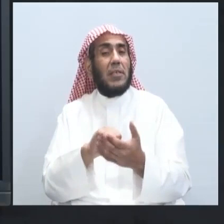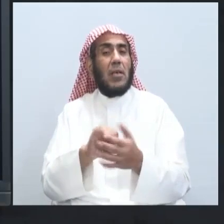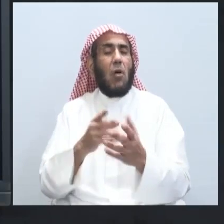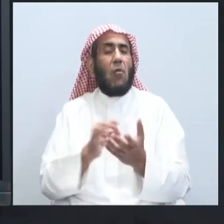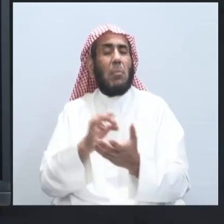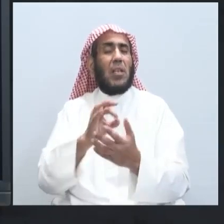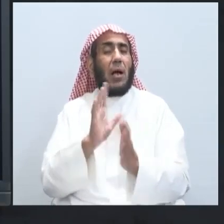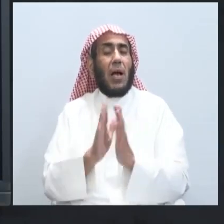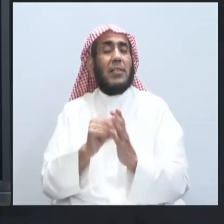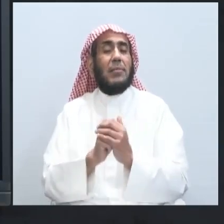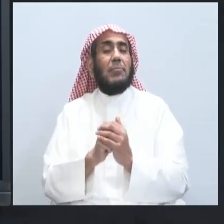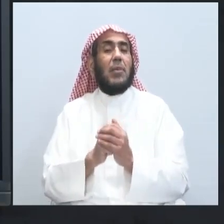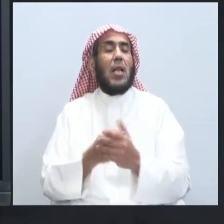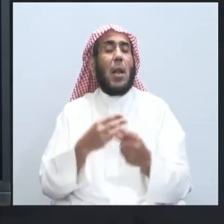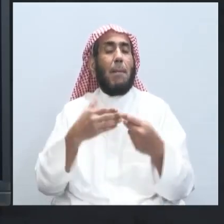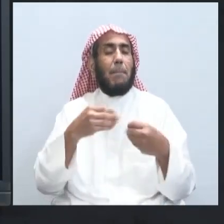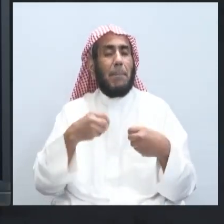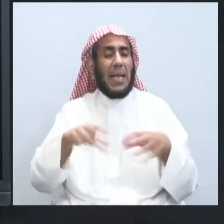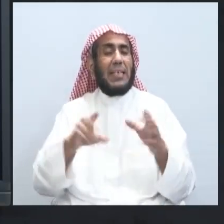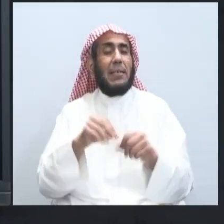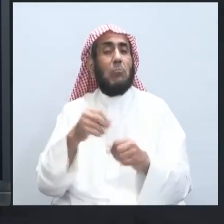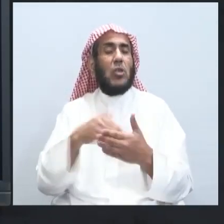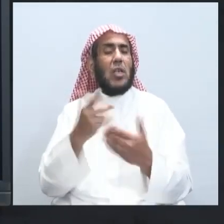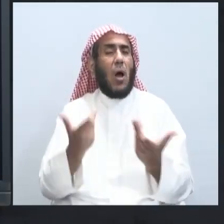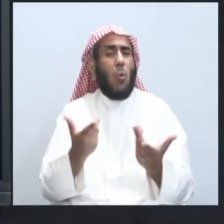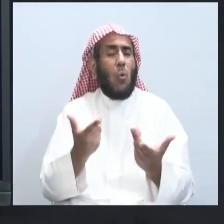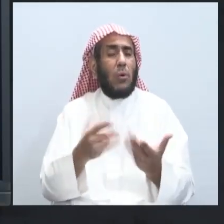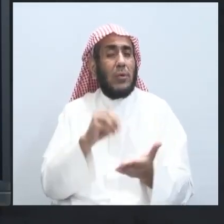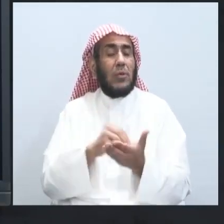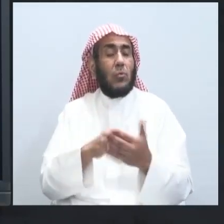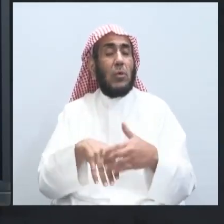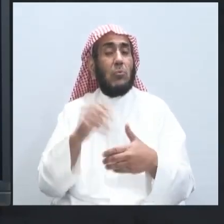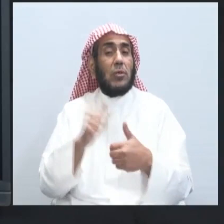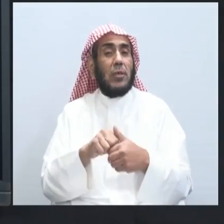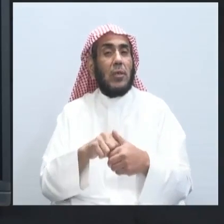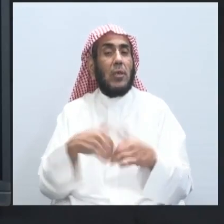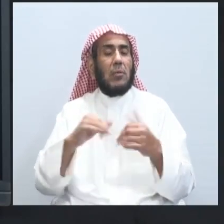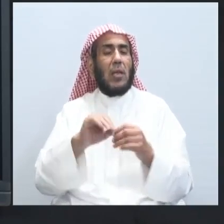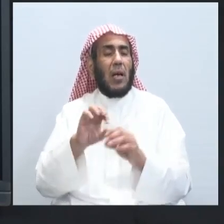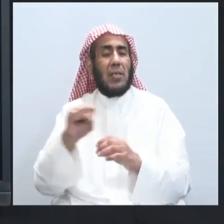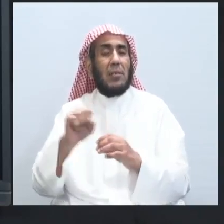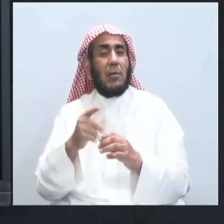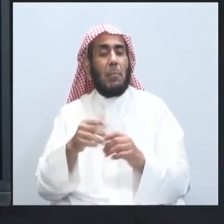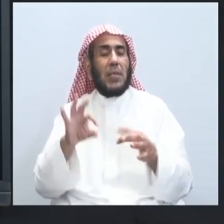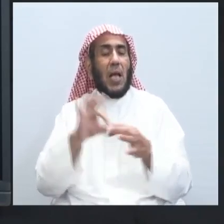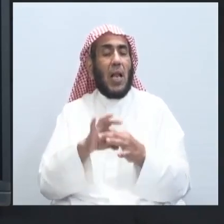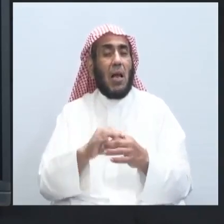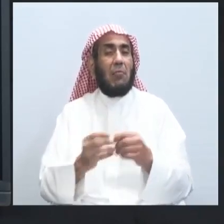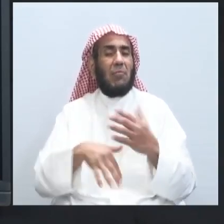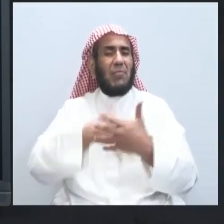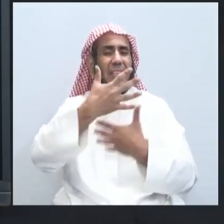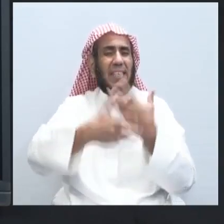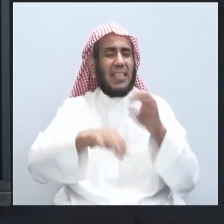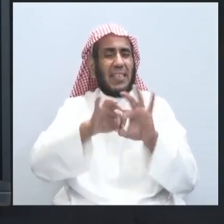في منطقه معينه لبيع المنتجات او ان يكون المنتج بطريقه معينه مثل ما يتعلق في التغليف ما